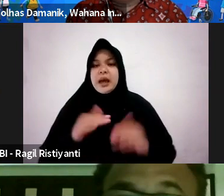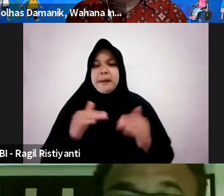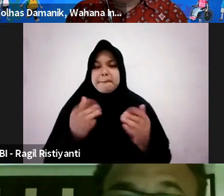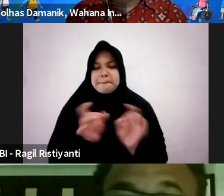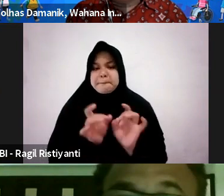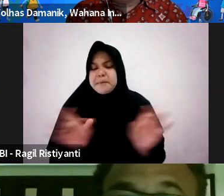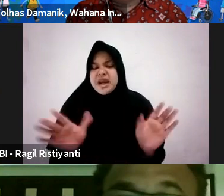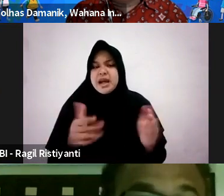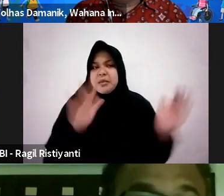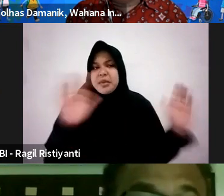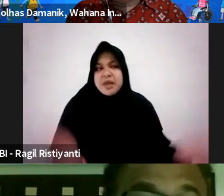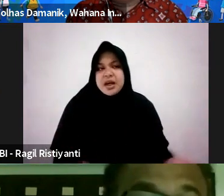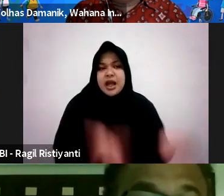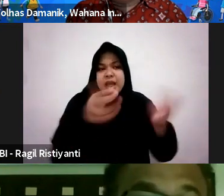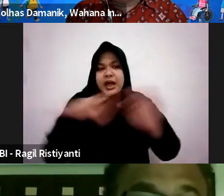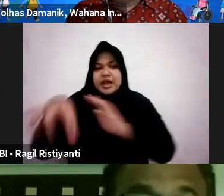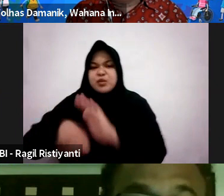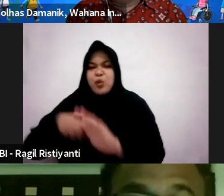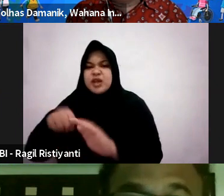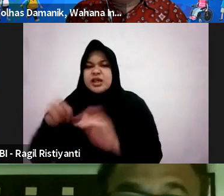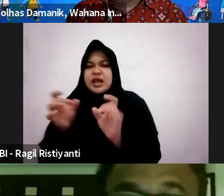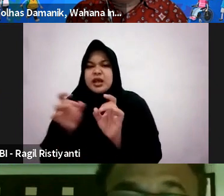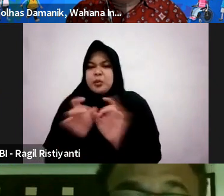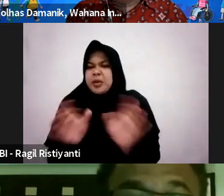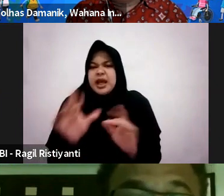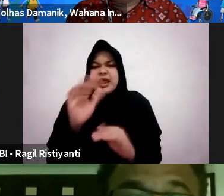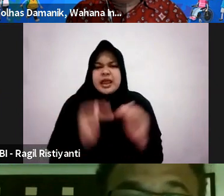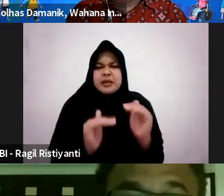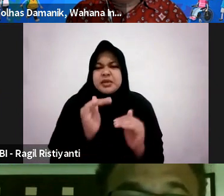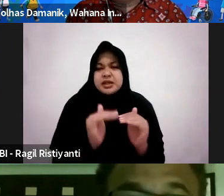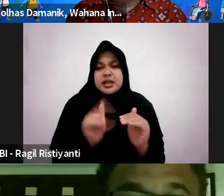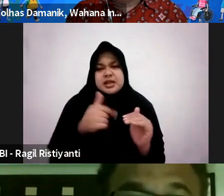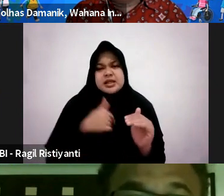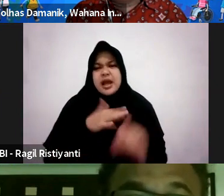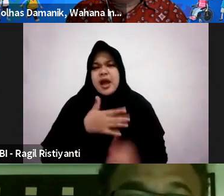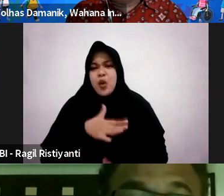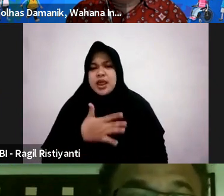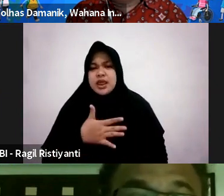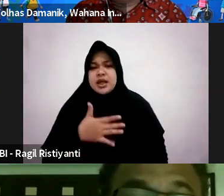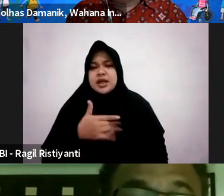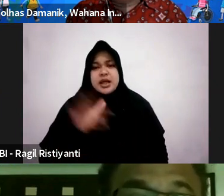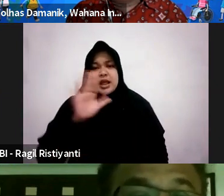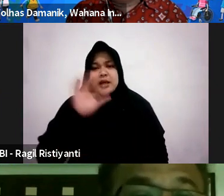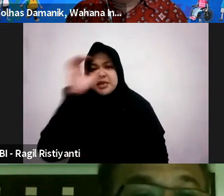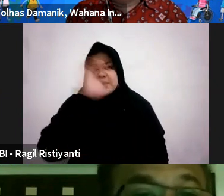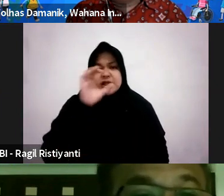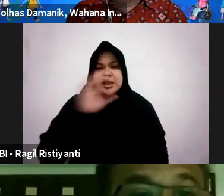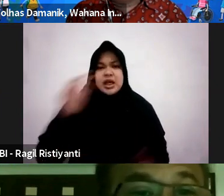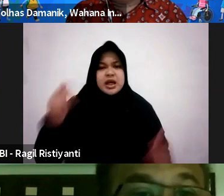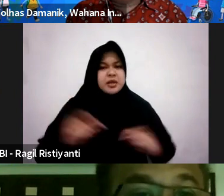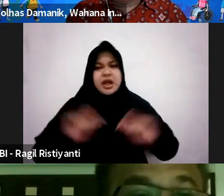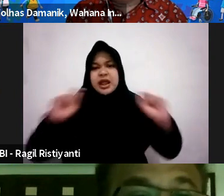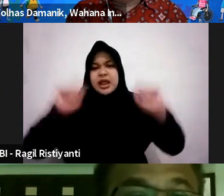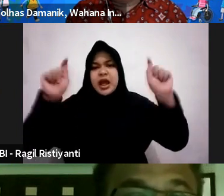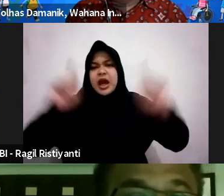pemberdayaan dan eksploitasi apa Subagya kaya gitu Dan saya sangat khawatir karena Terus terang saya tidak mencari teken Alan Saya tidak